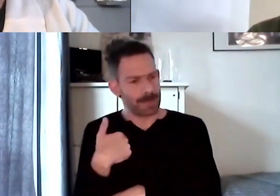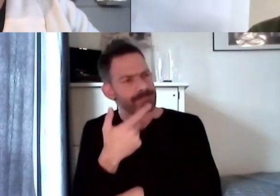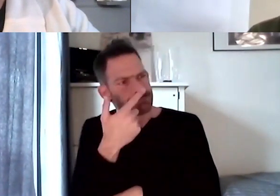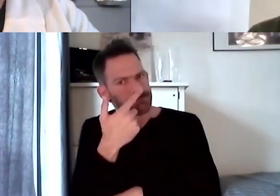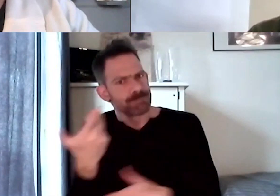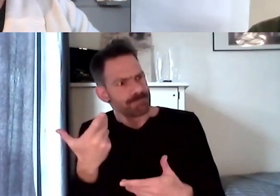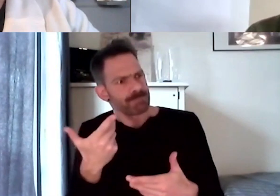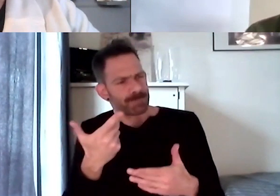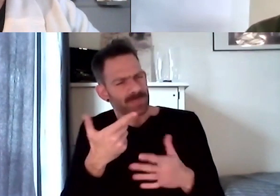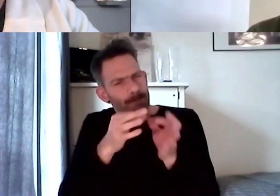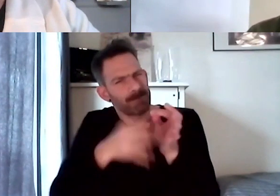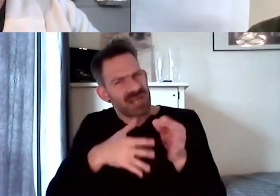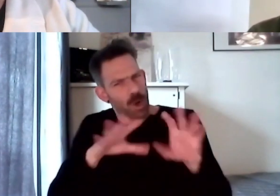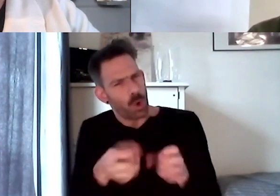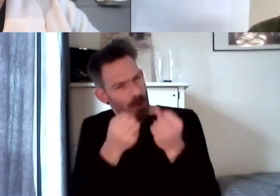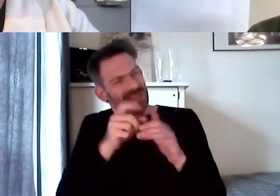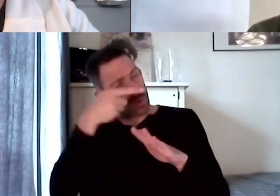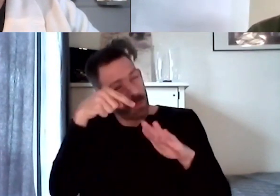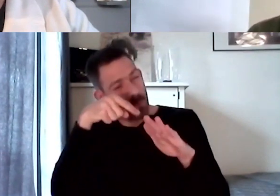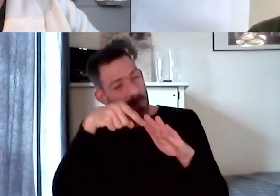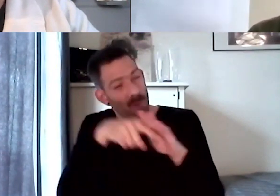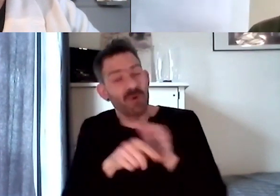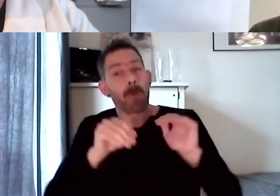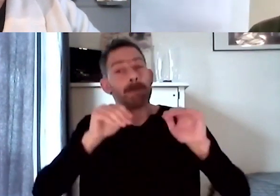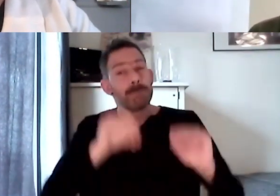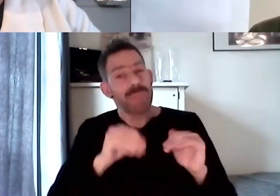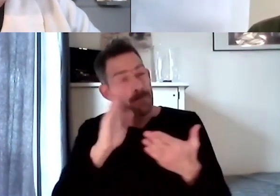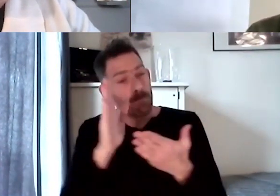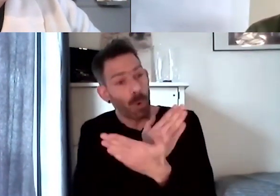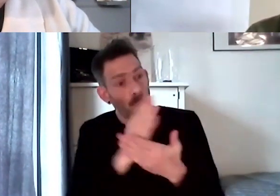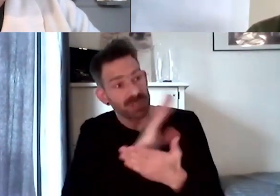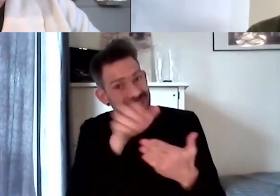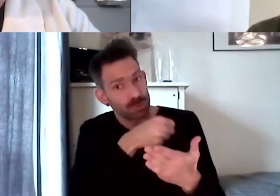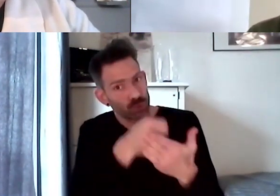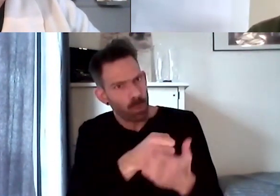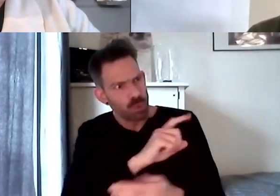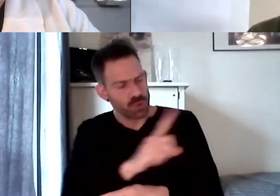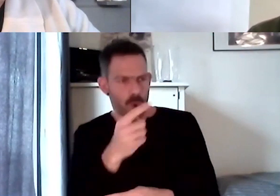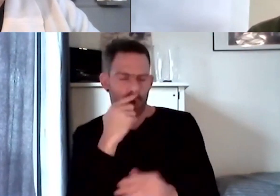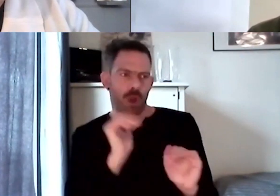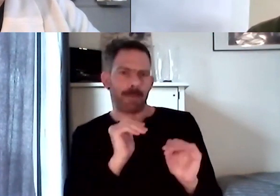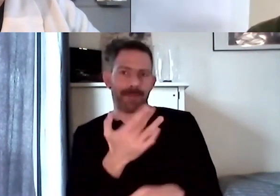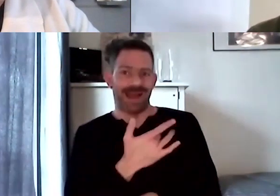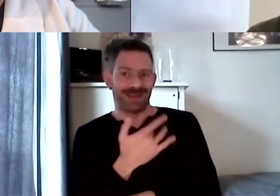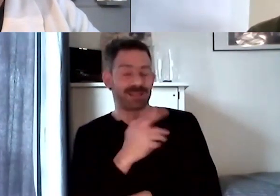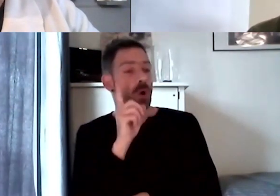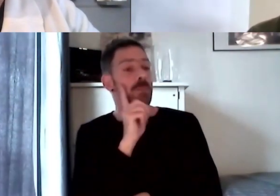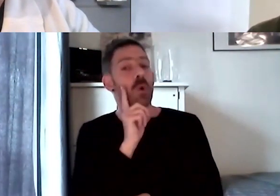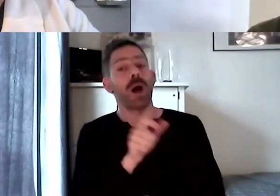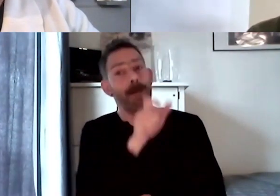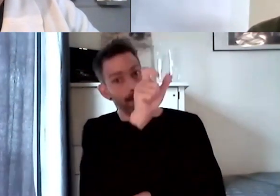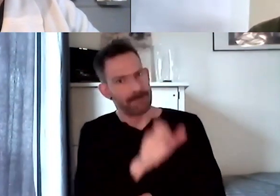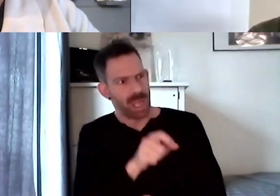compétences approfondi, même si le projet n'aboutit pas tout de suite. » La motivation du bénéficiaire de le